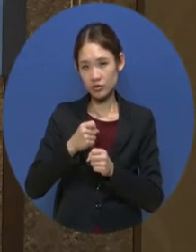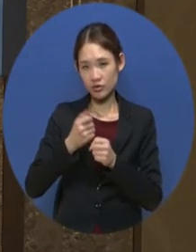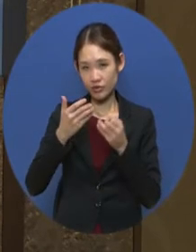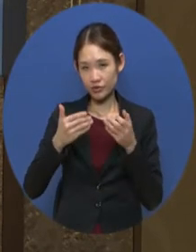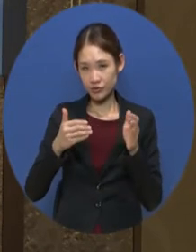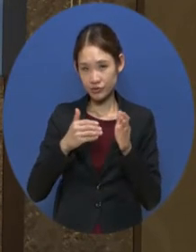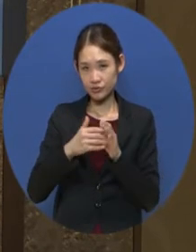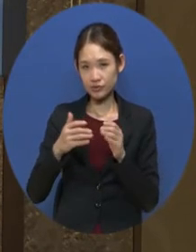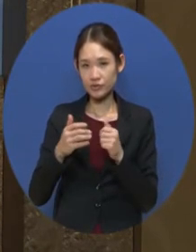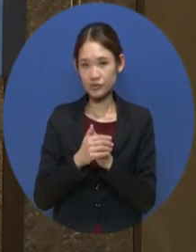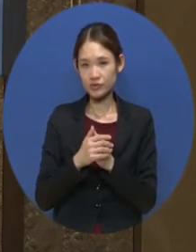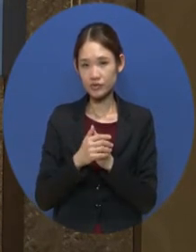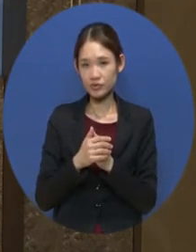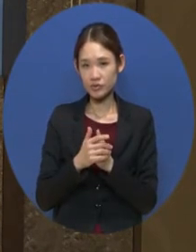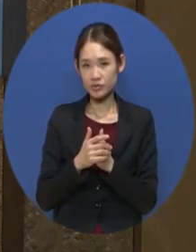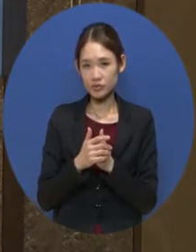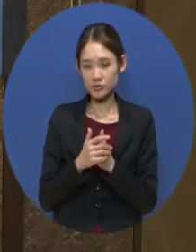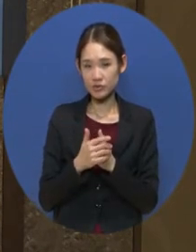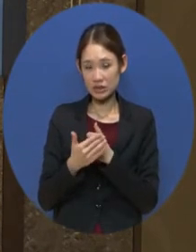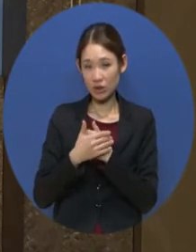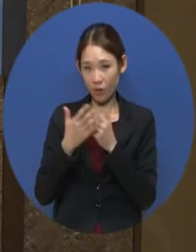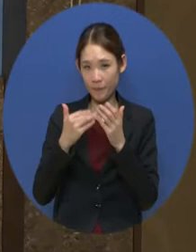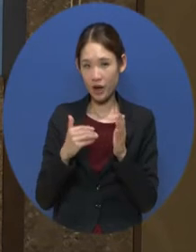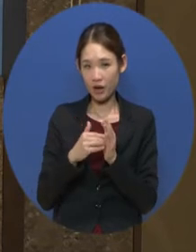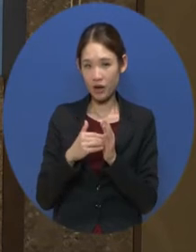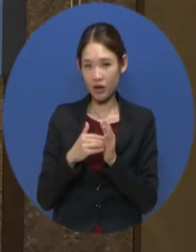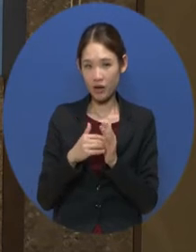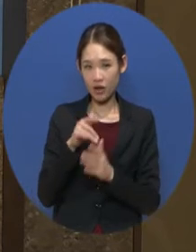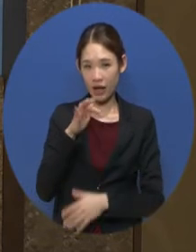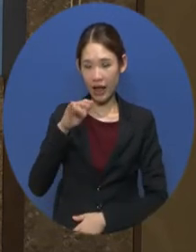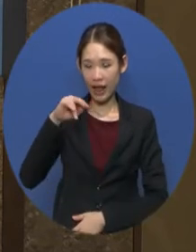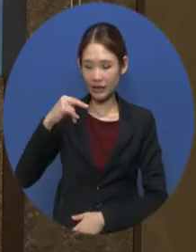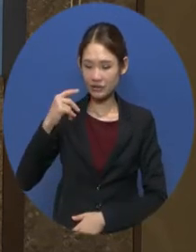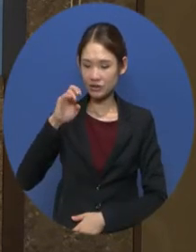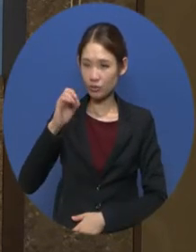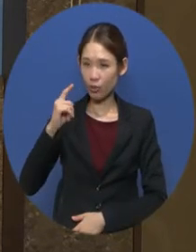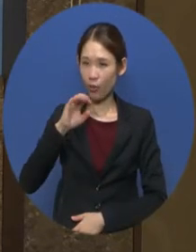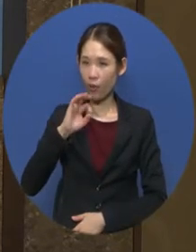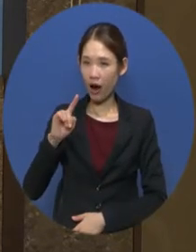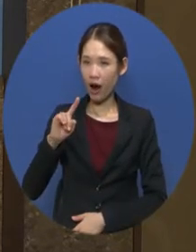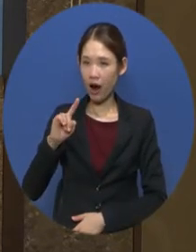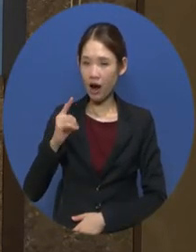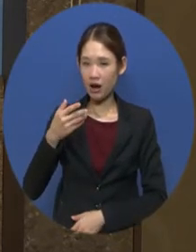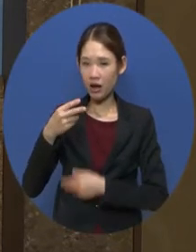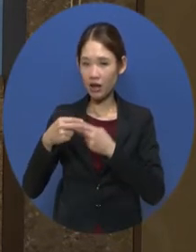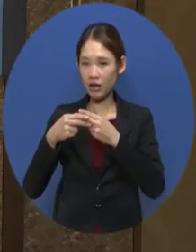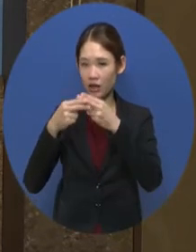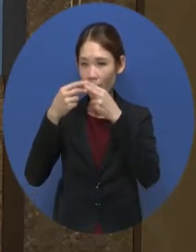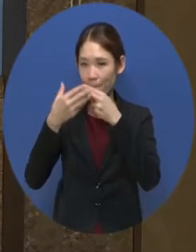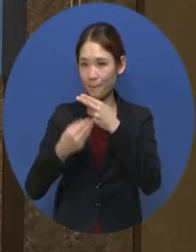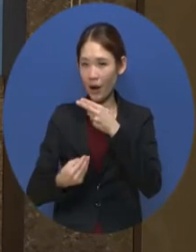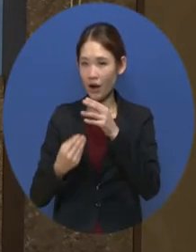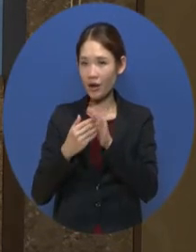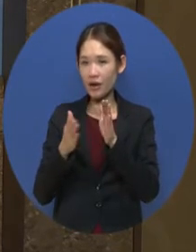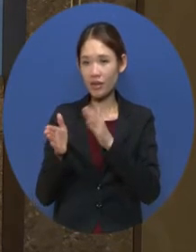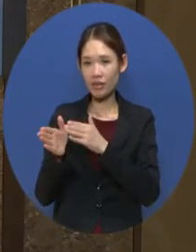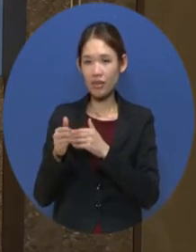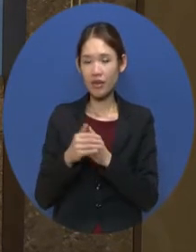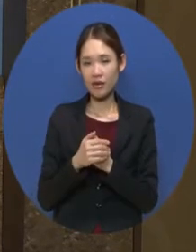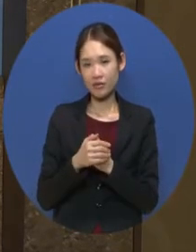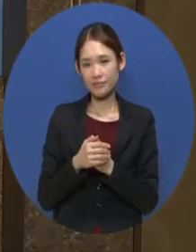제공해주는 그 회사에서도 지원을 받았고, 그래서 이 헬스모아라는 어플리케이션이 제공이 됐는데, 요거는